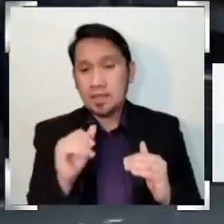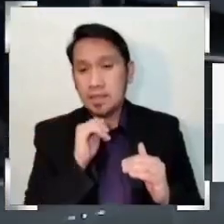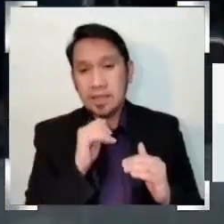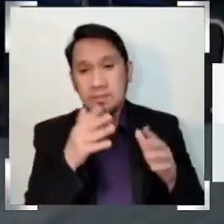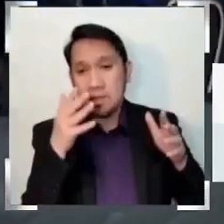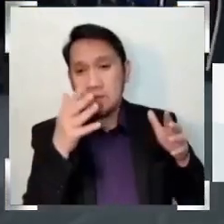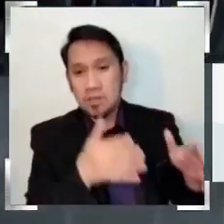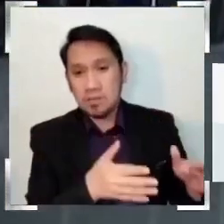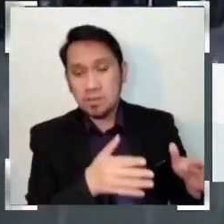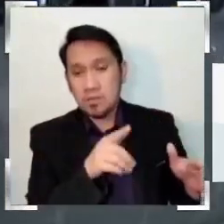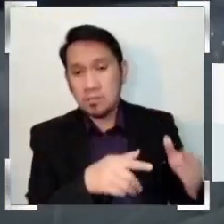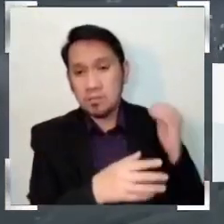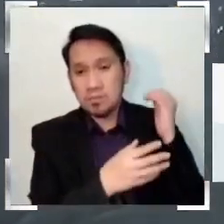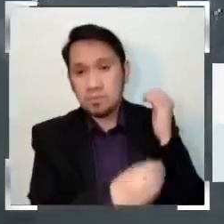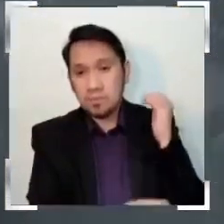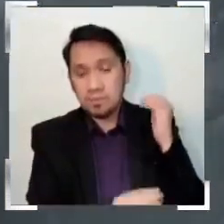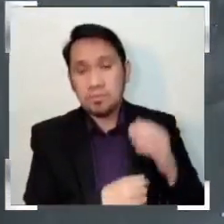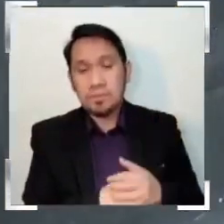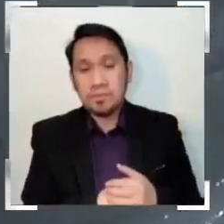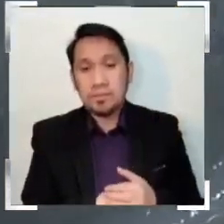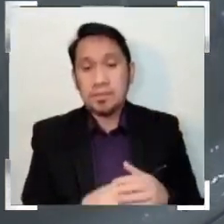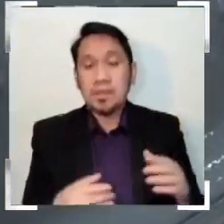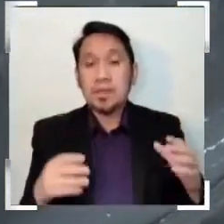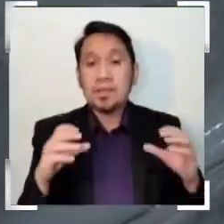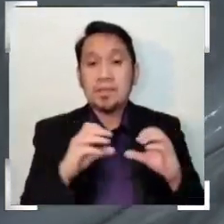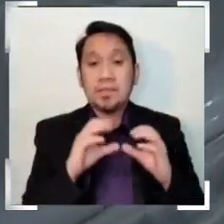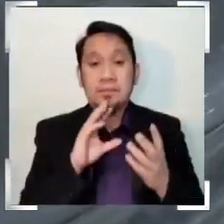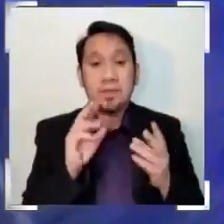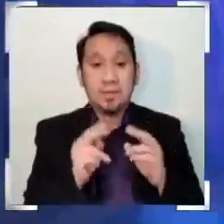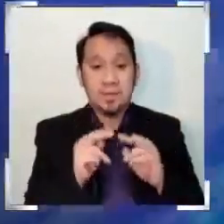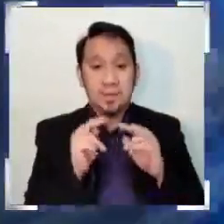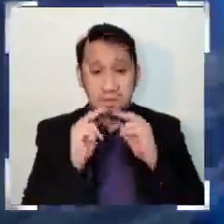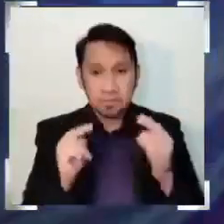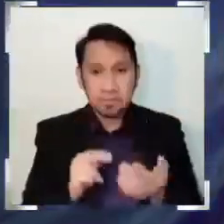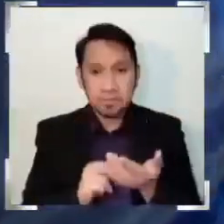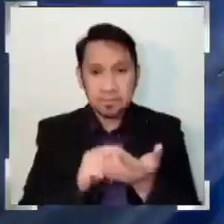Para sa GMA Integrated News, Jamie Santos ang inyong saksi.